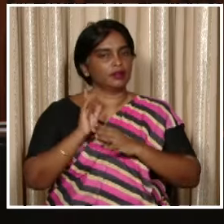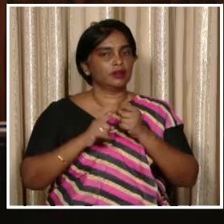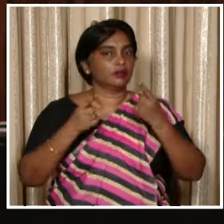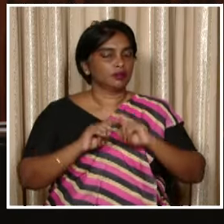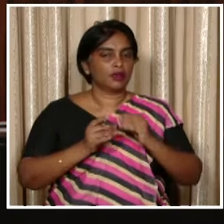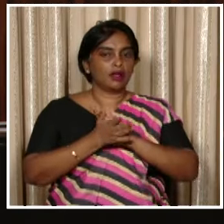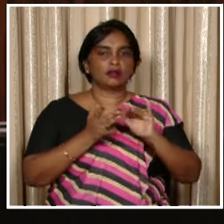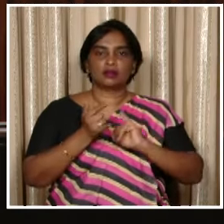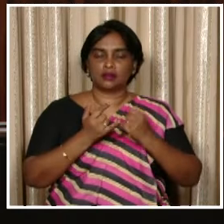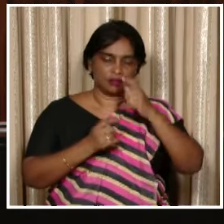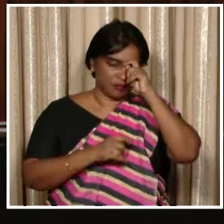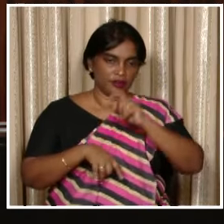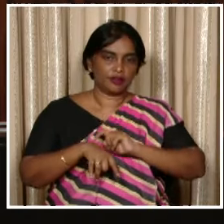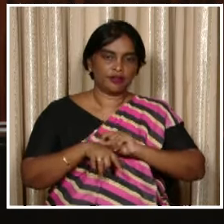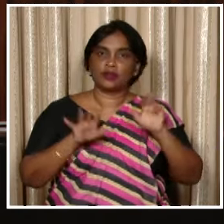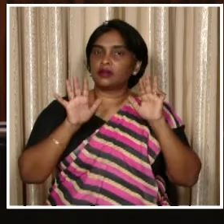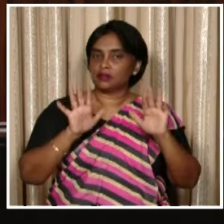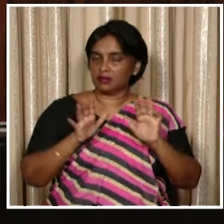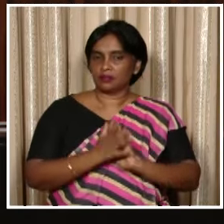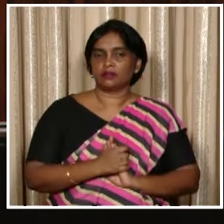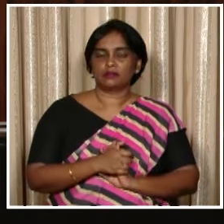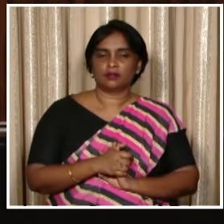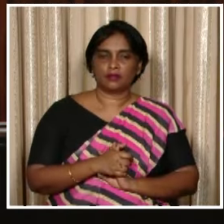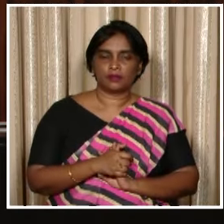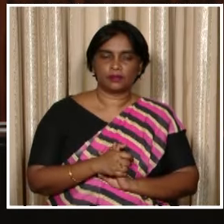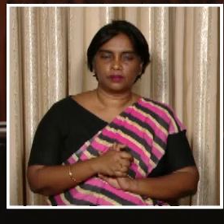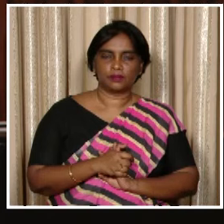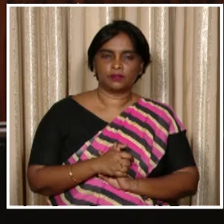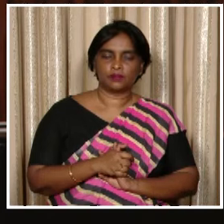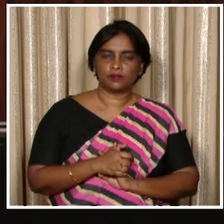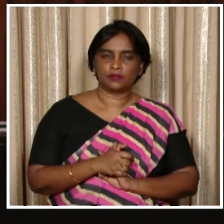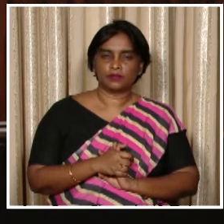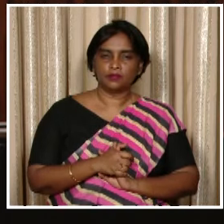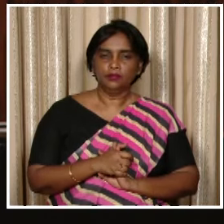මීළඟට ගරු හර්ෂද සිල්ල මැත්තුම අබතුමාට විනාඩි නමයක කාලයක් තියෙනවා.